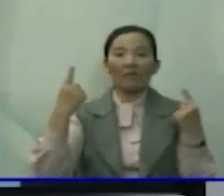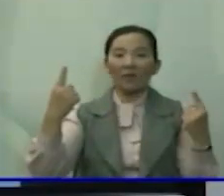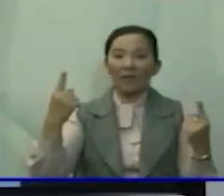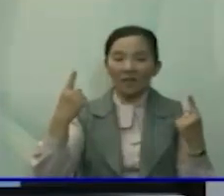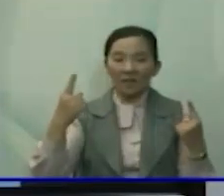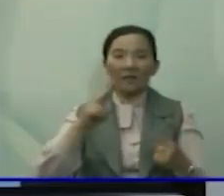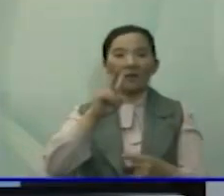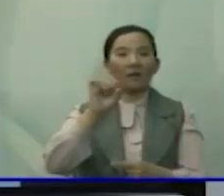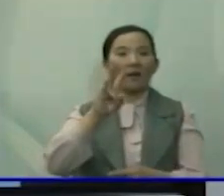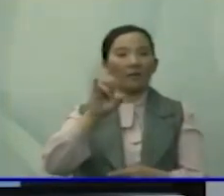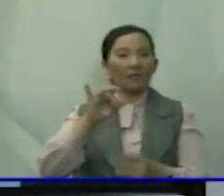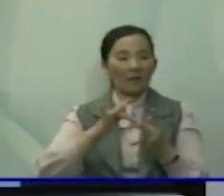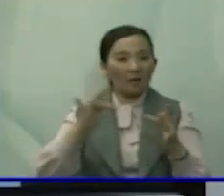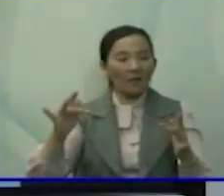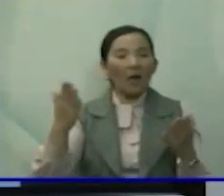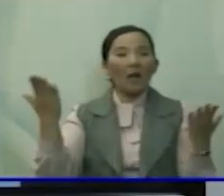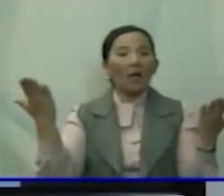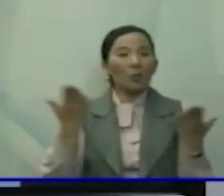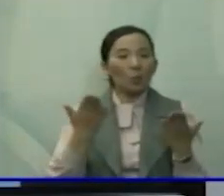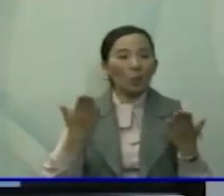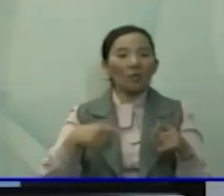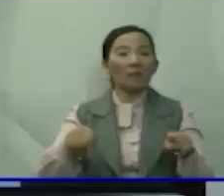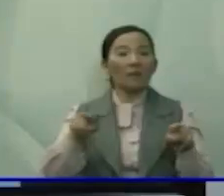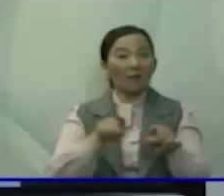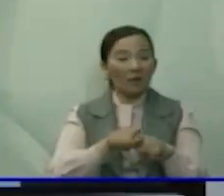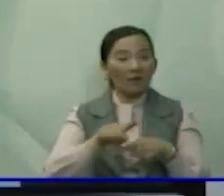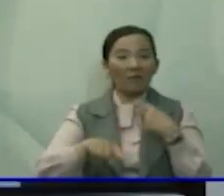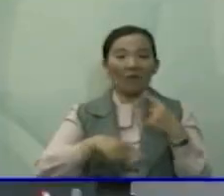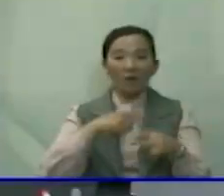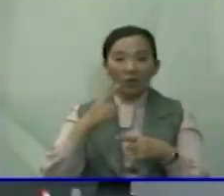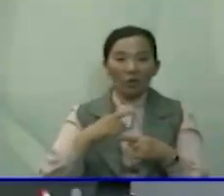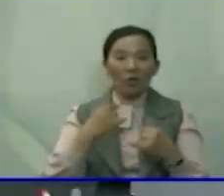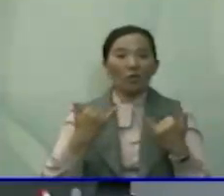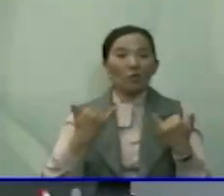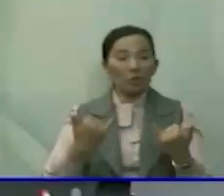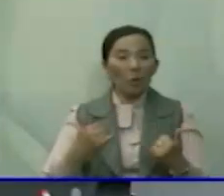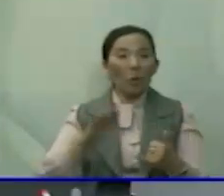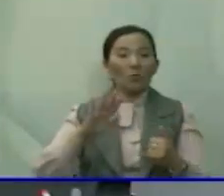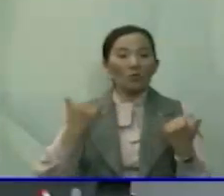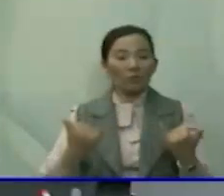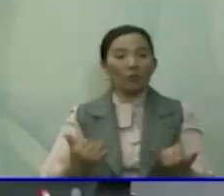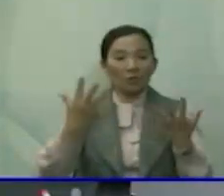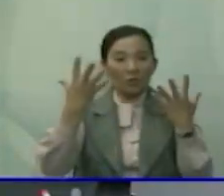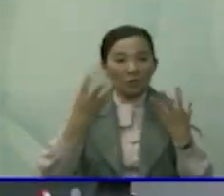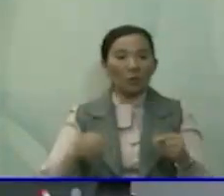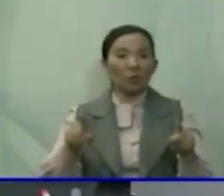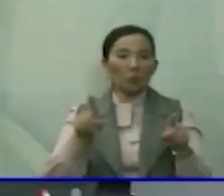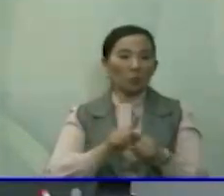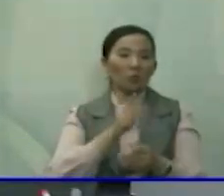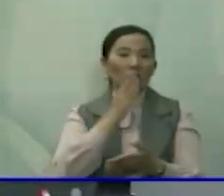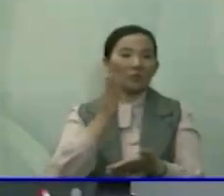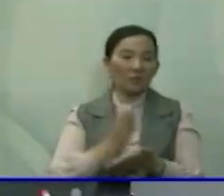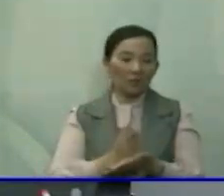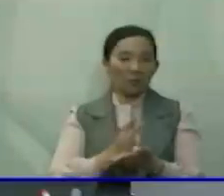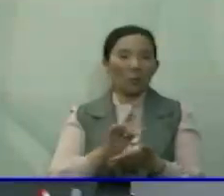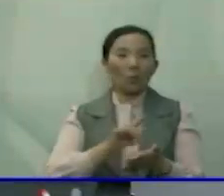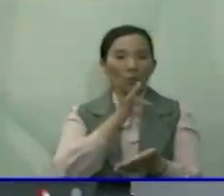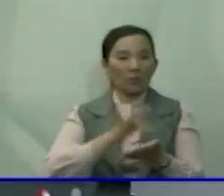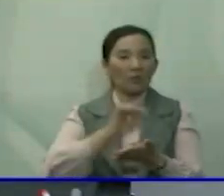канал который кстати говоря функционирует и по сегодняшний день в китай